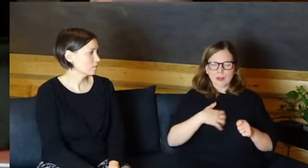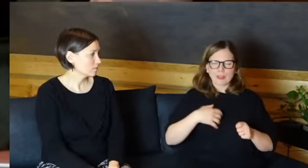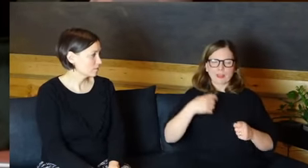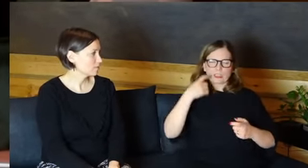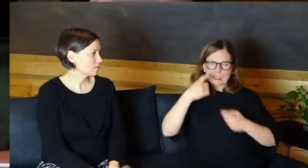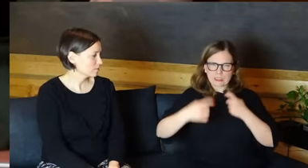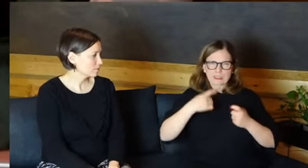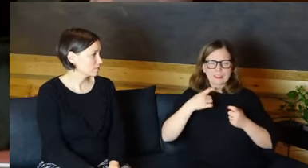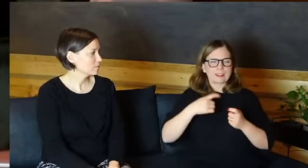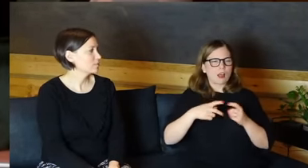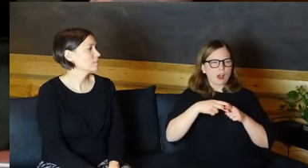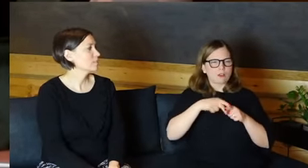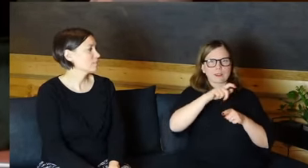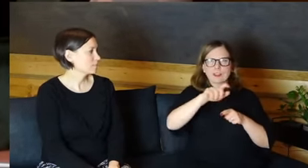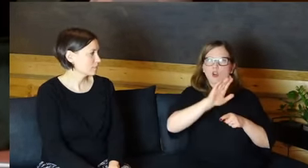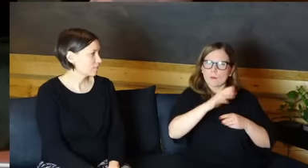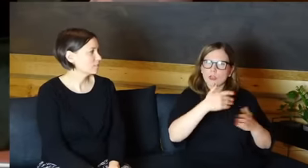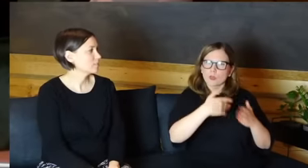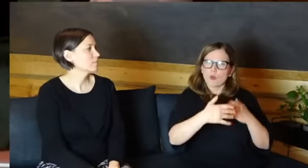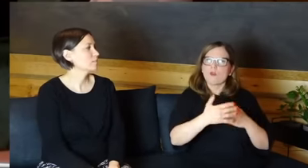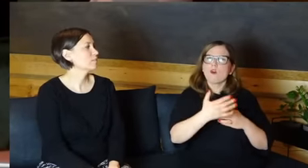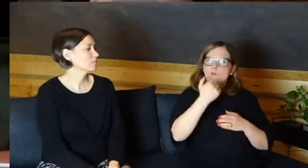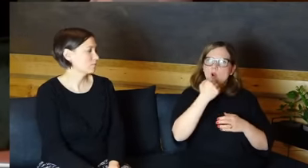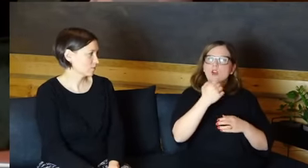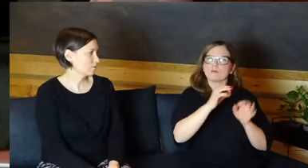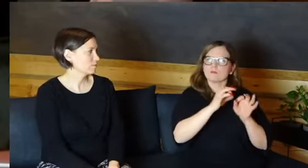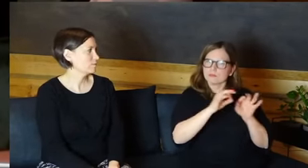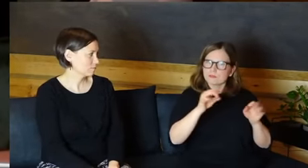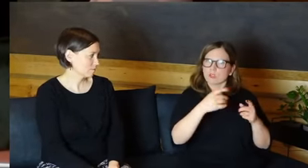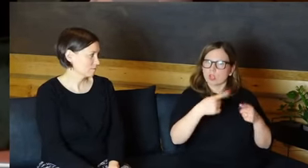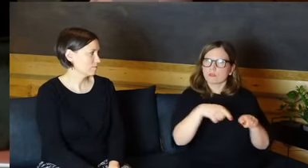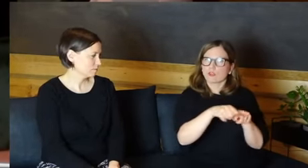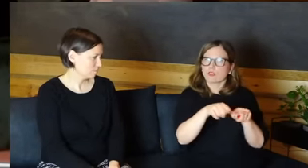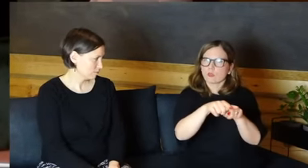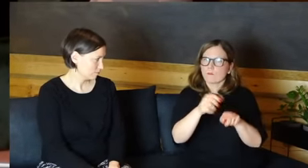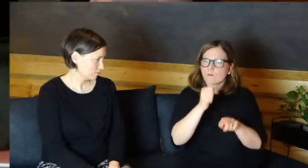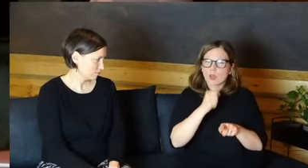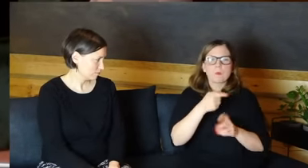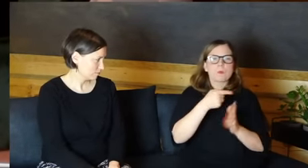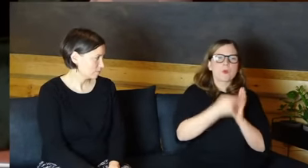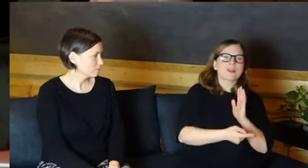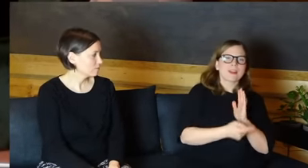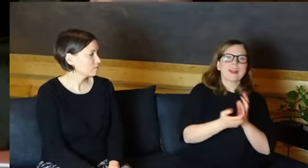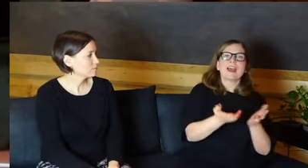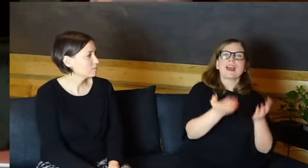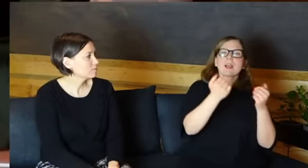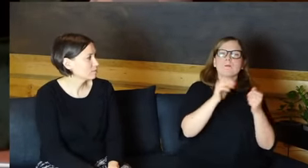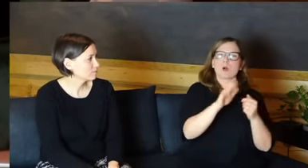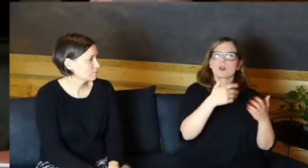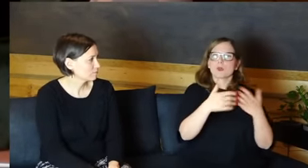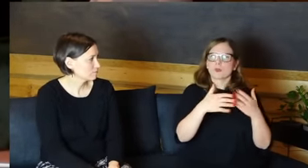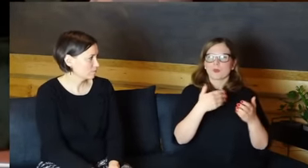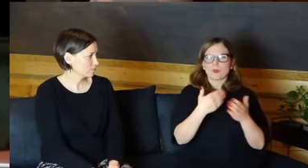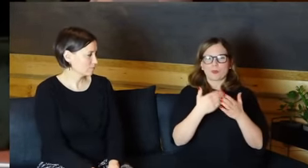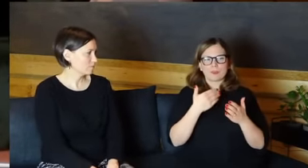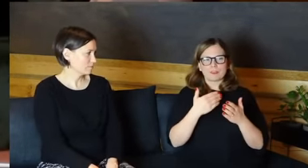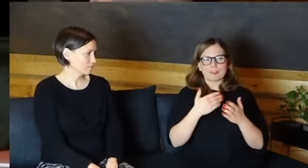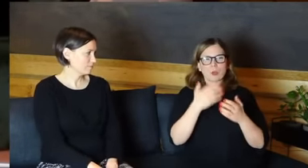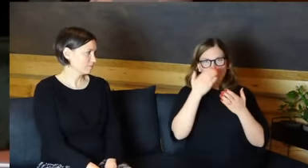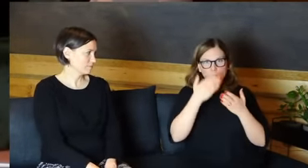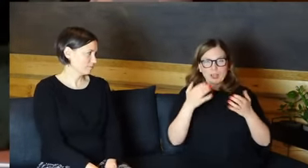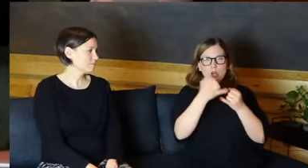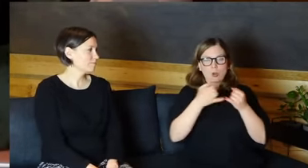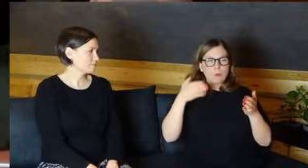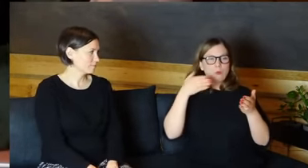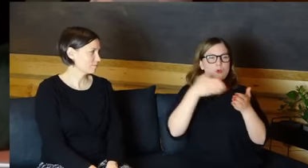pystyy hoitamaan hommansa hienosti ja sitten myös muiden on helppo tehdä oma työnsä niin kunnialla loppuun